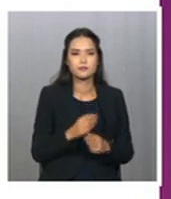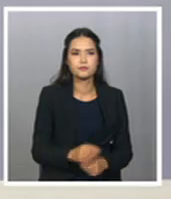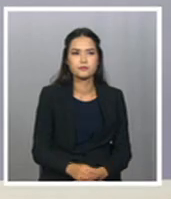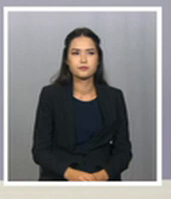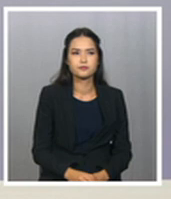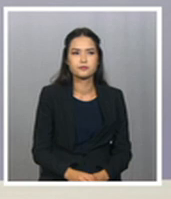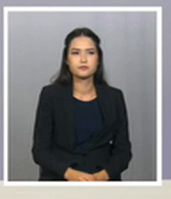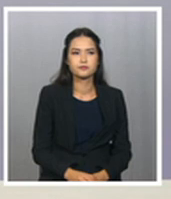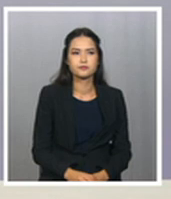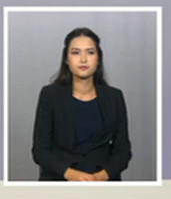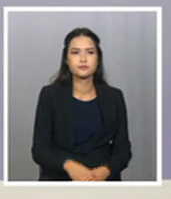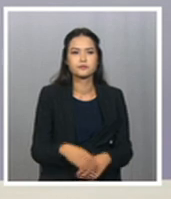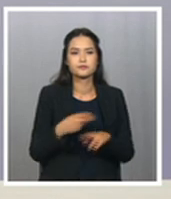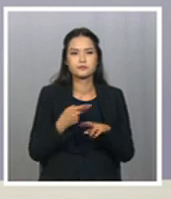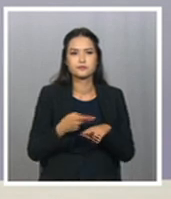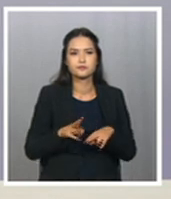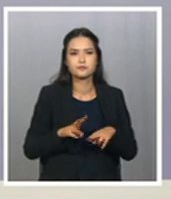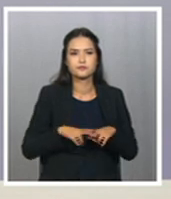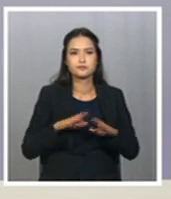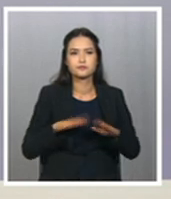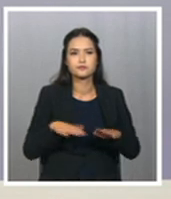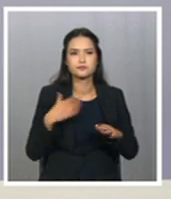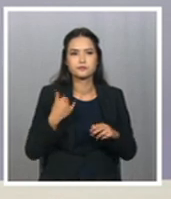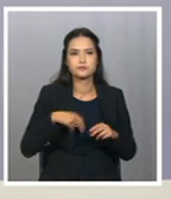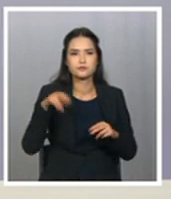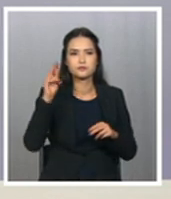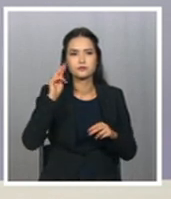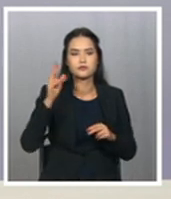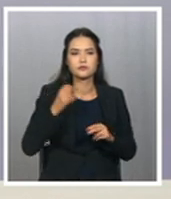келеді. Сонымен құрметті оқушыларым, бүгінгі сабағымызды